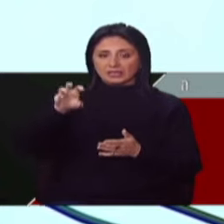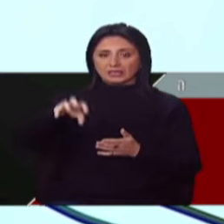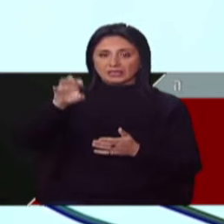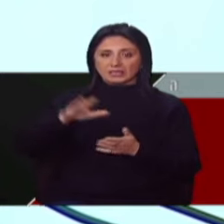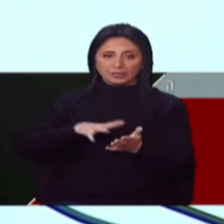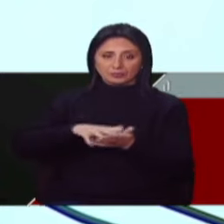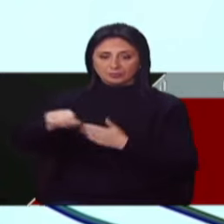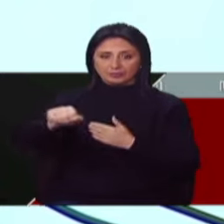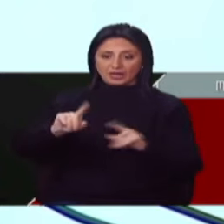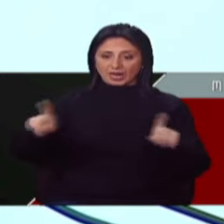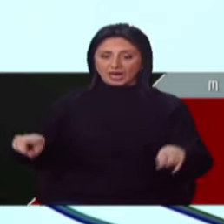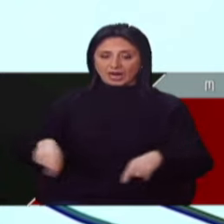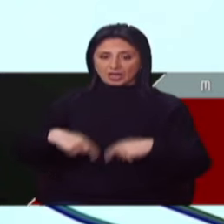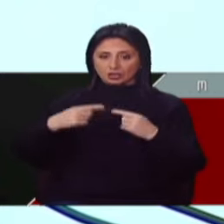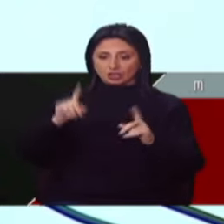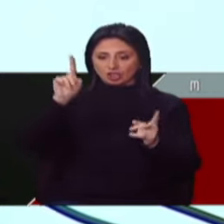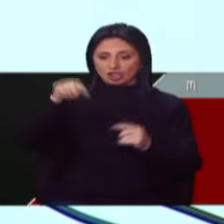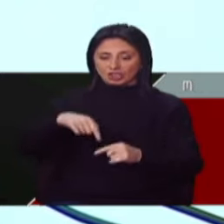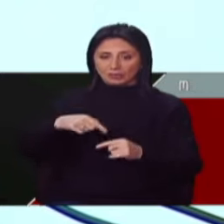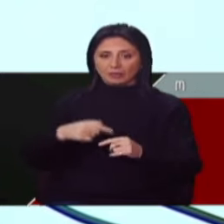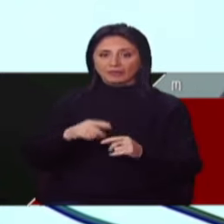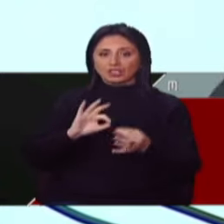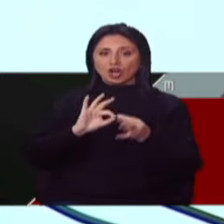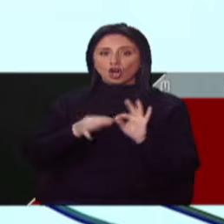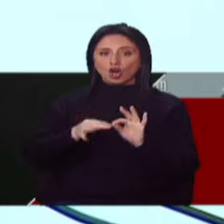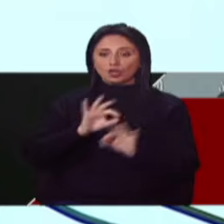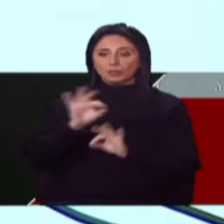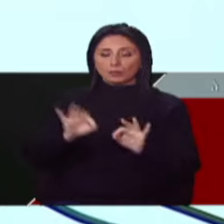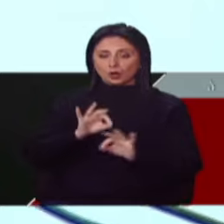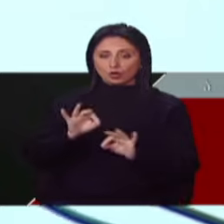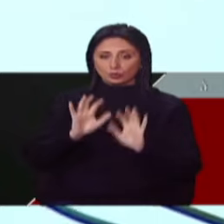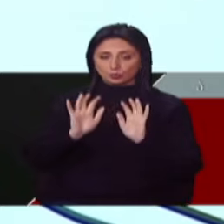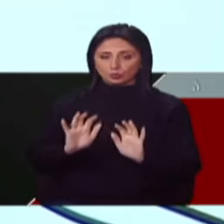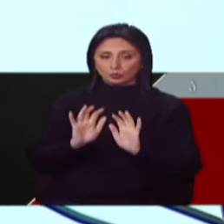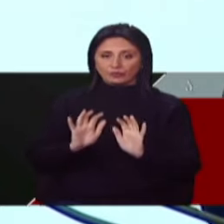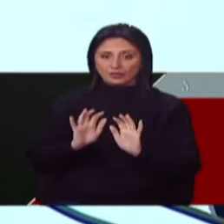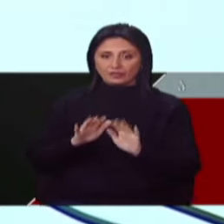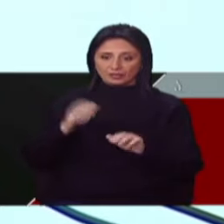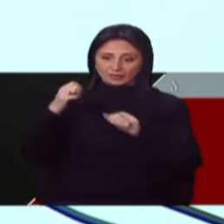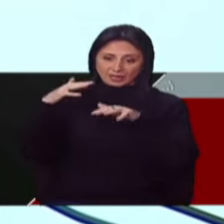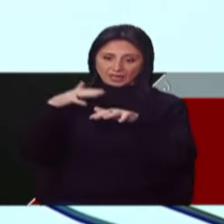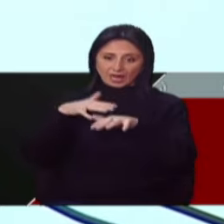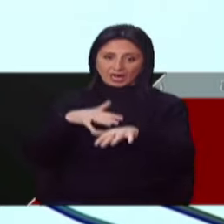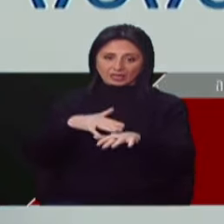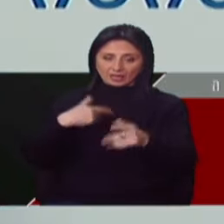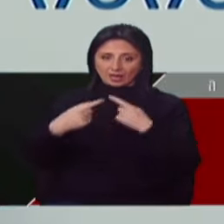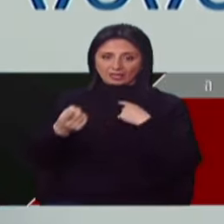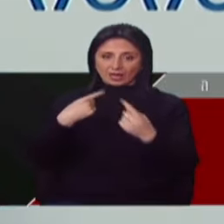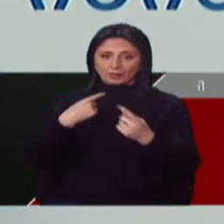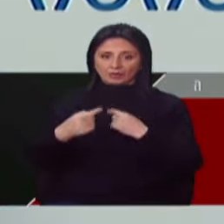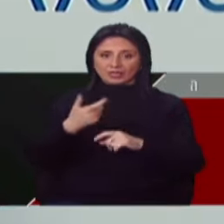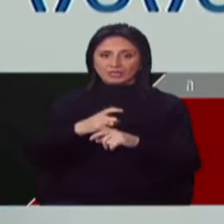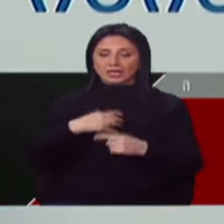სადგურების დემონტაჟი და განხორციელდება შესაბამისად კონკრეტული პროექტი, რომელიც უზრუნველყოფს ნაკადების გატარებას.